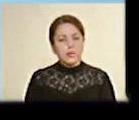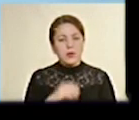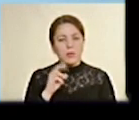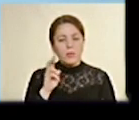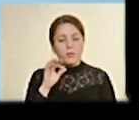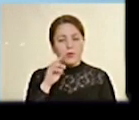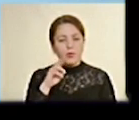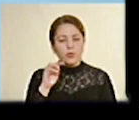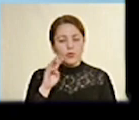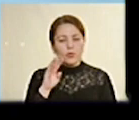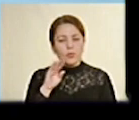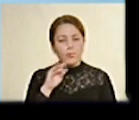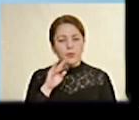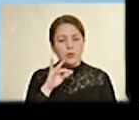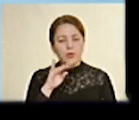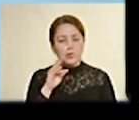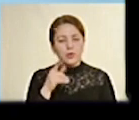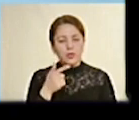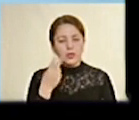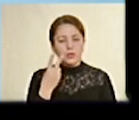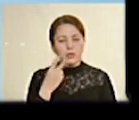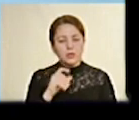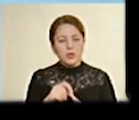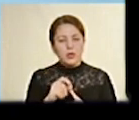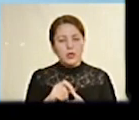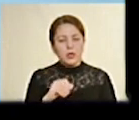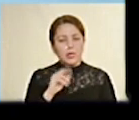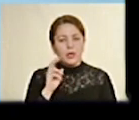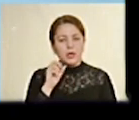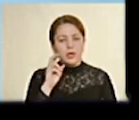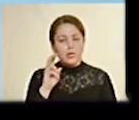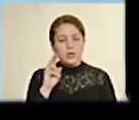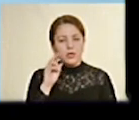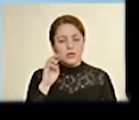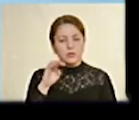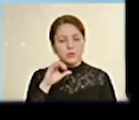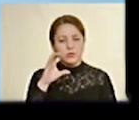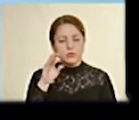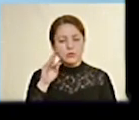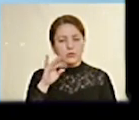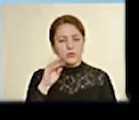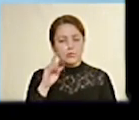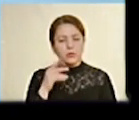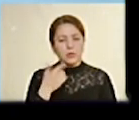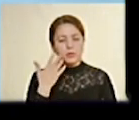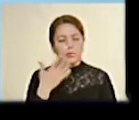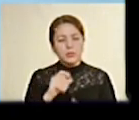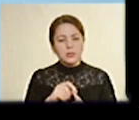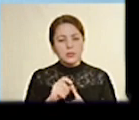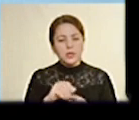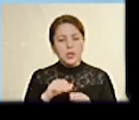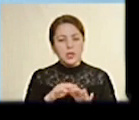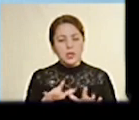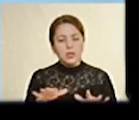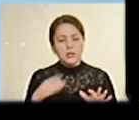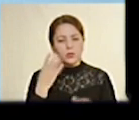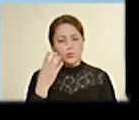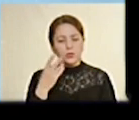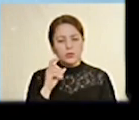bodomning 2-chi harfi, kaktusning 5-chi harfi, ildizning 4-chi